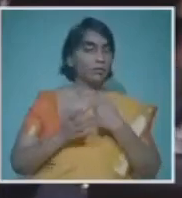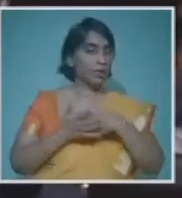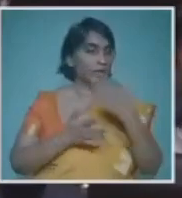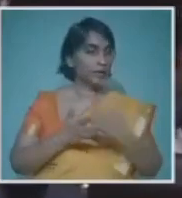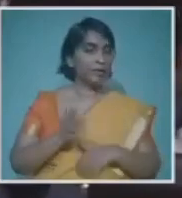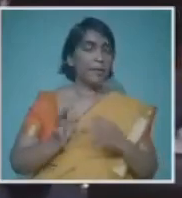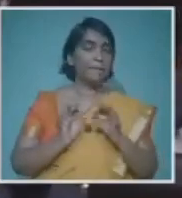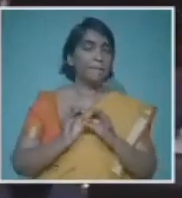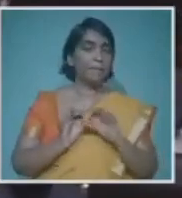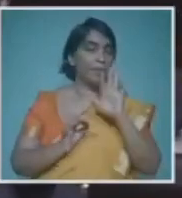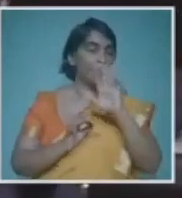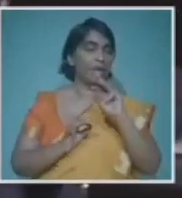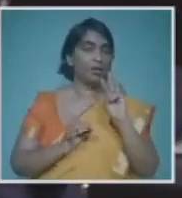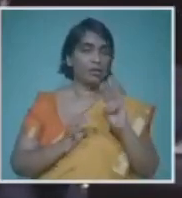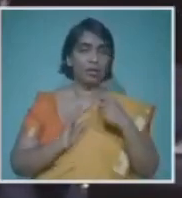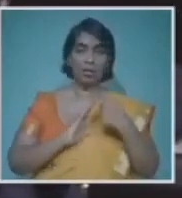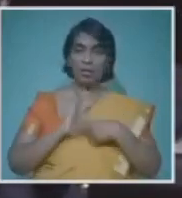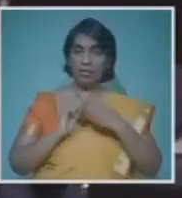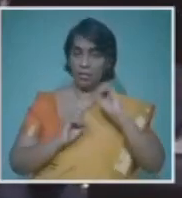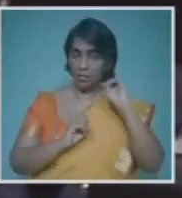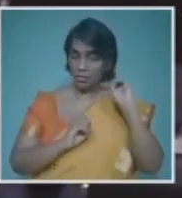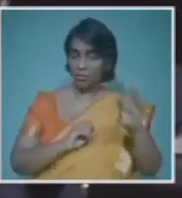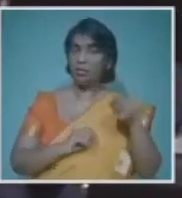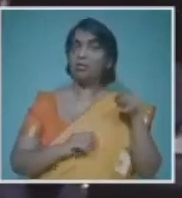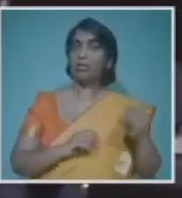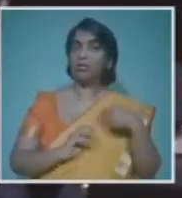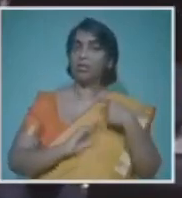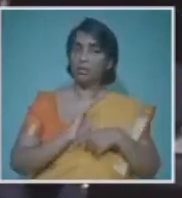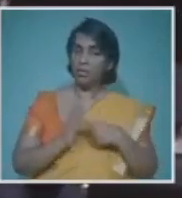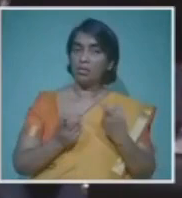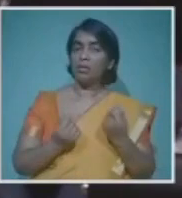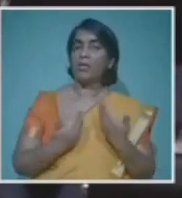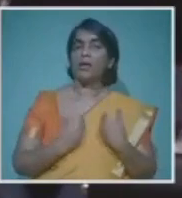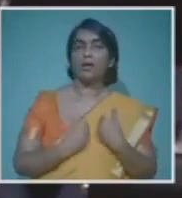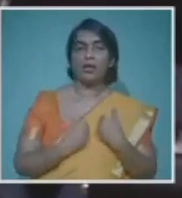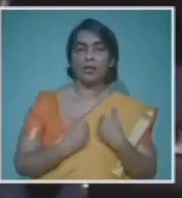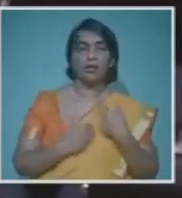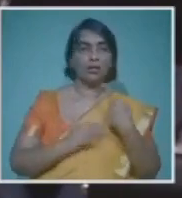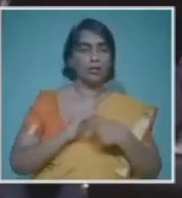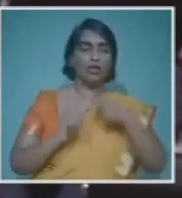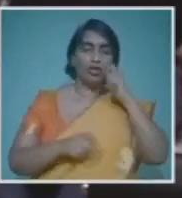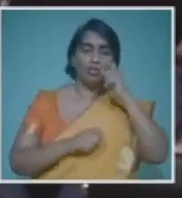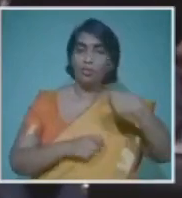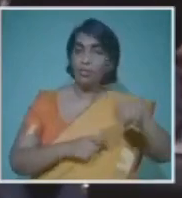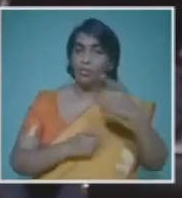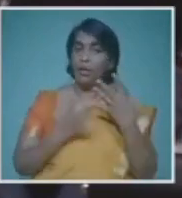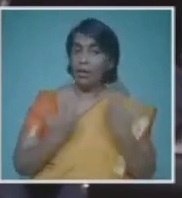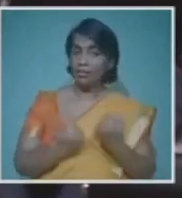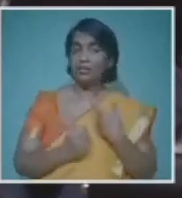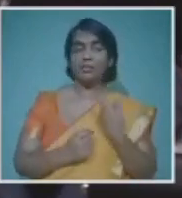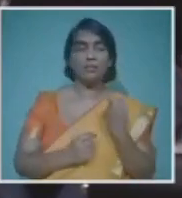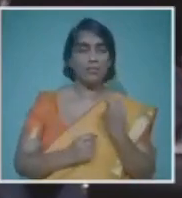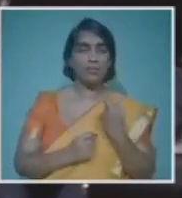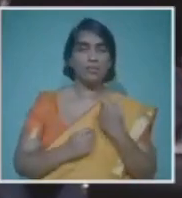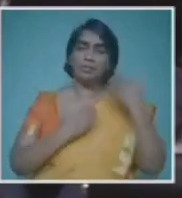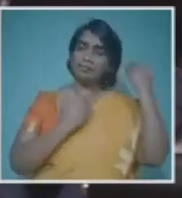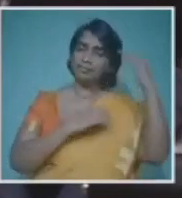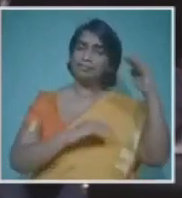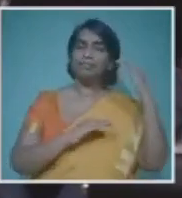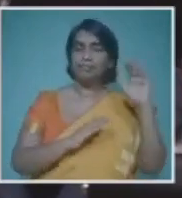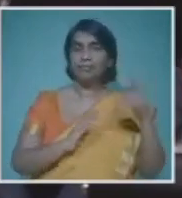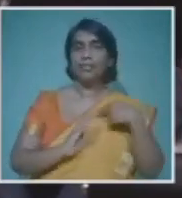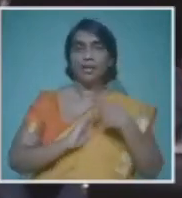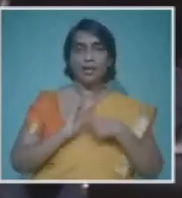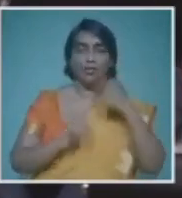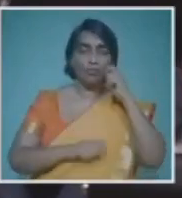මේ බිලියන 53 ලංකාවට ආවනම් මේව අපේ රටේ සල්ලි. මේ රටේ ජනතාවටයි ති සල්ලි. කවුරු අපනයනය කරත් මේ